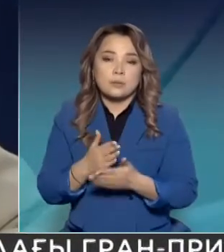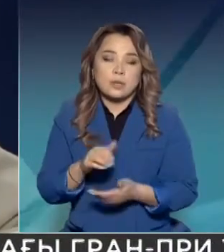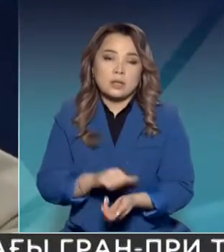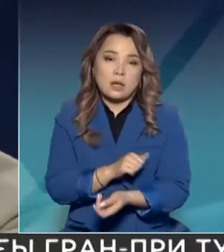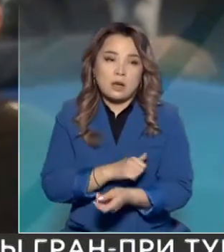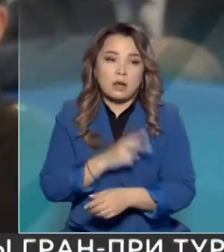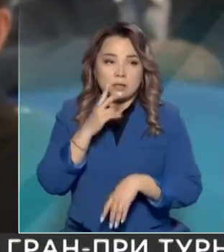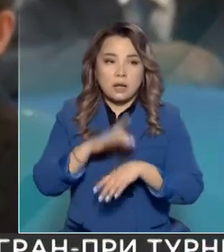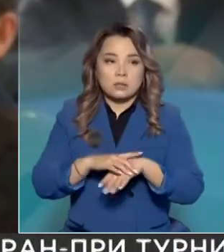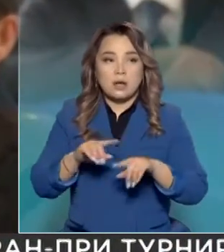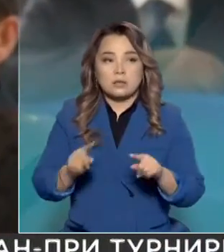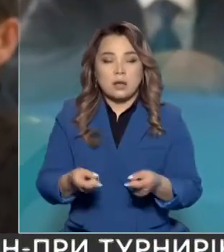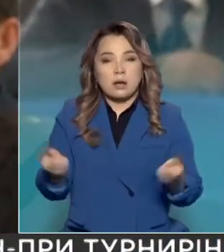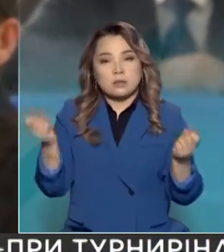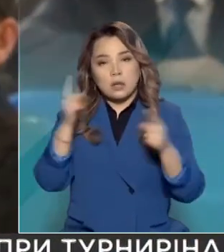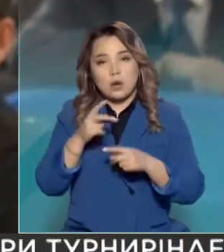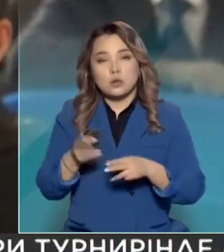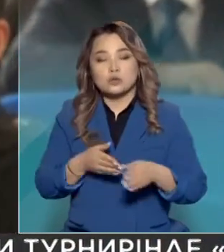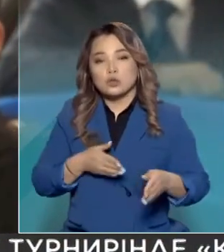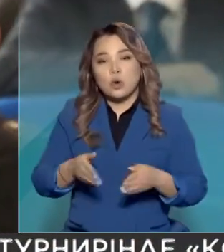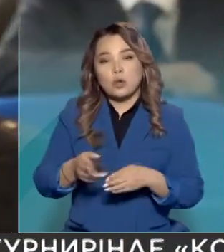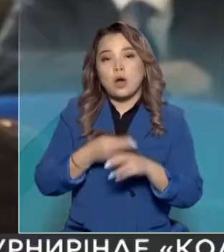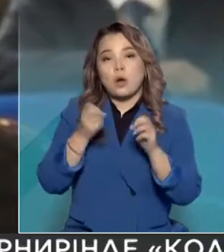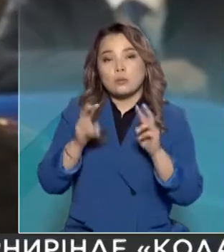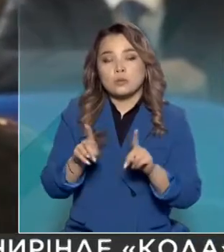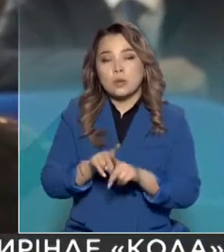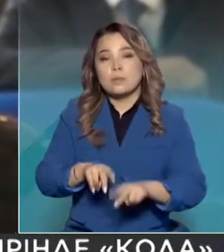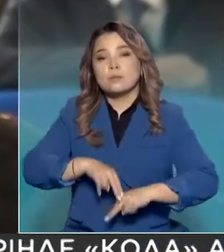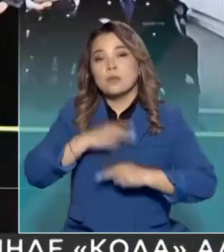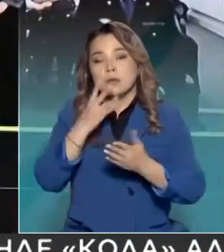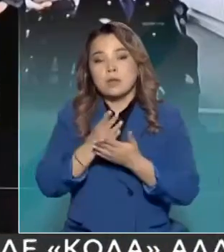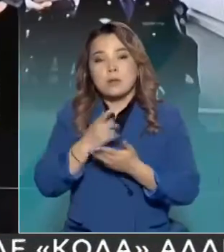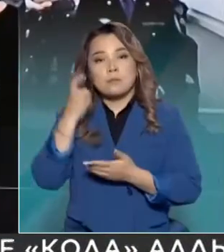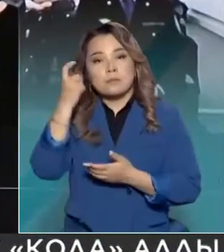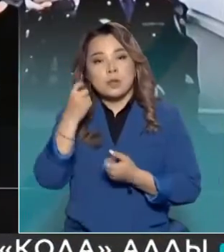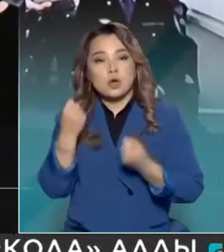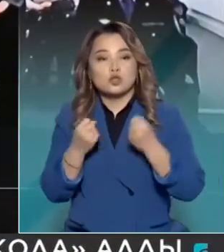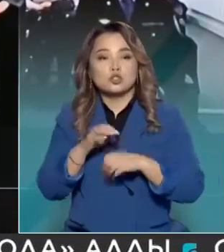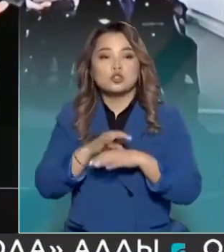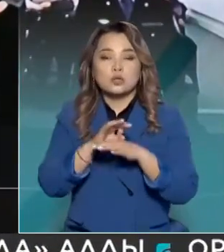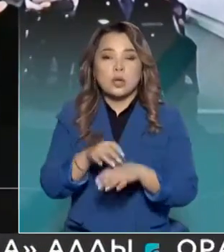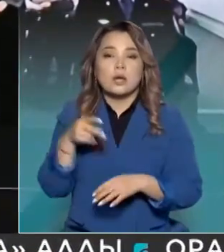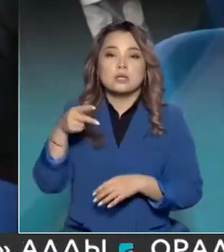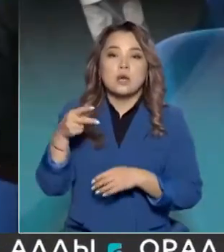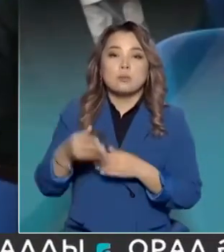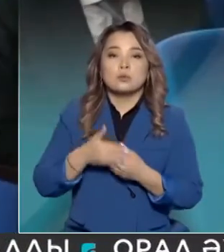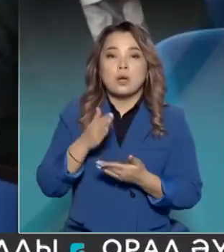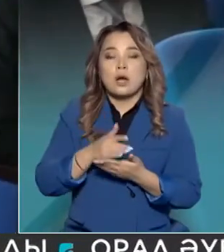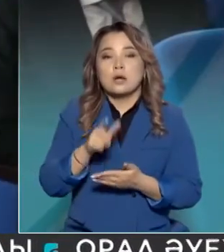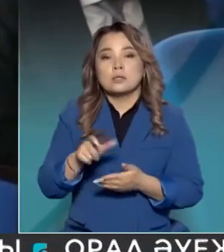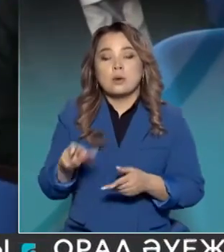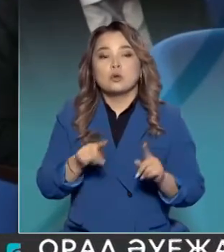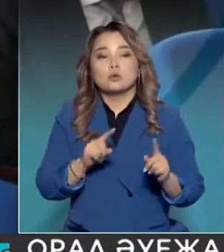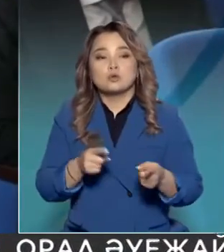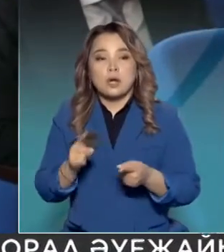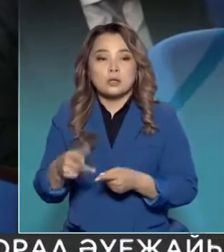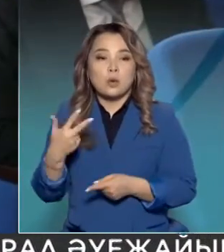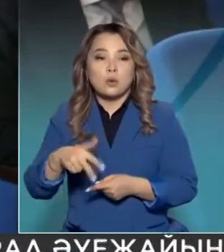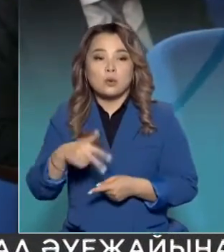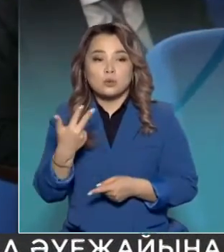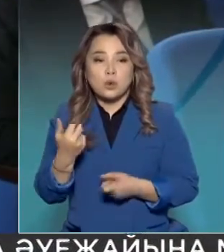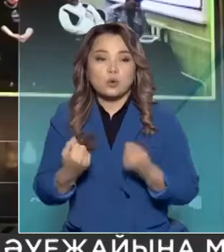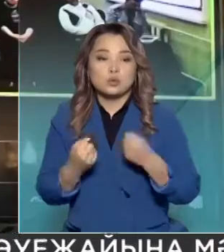Жол қауіпсіздігі де басты назарда. Соңғы бір жылда елордада көлікті мас күйінде жүргізген үшін 2000-ға жуық адам ұсталған.